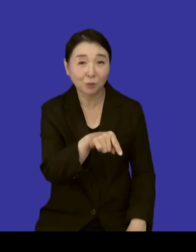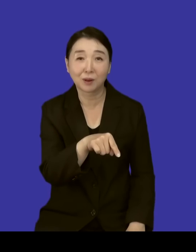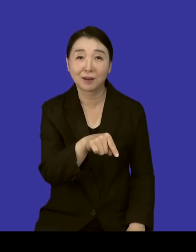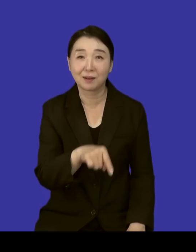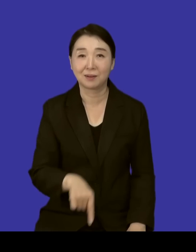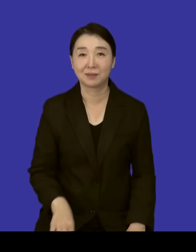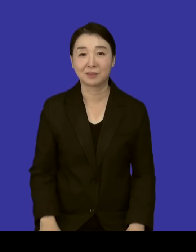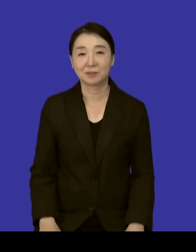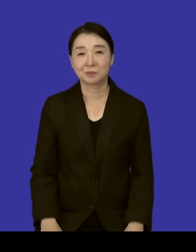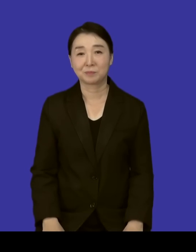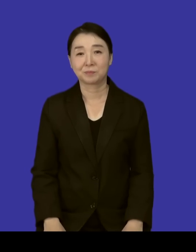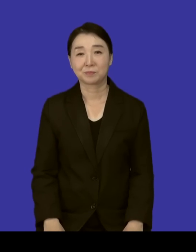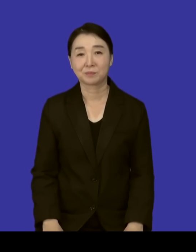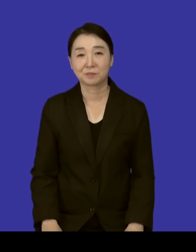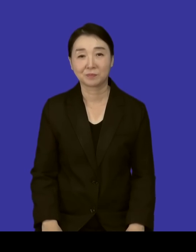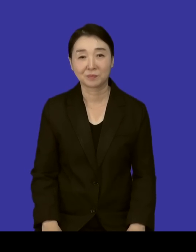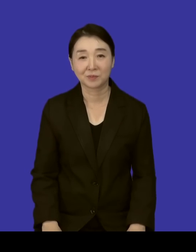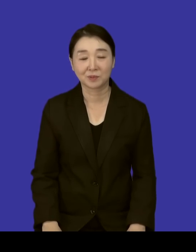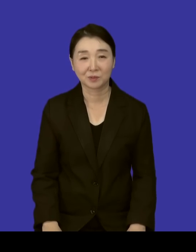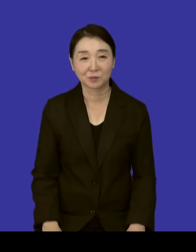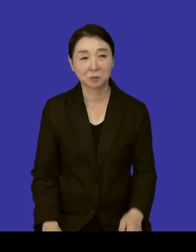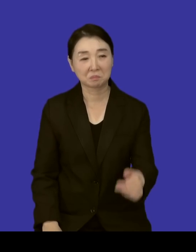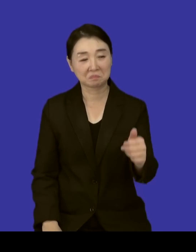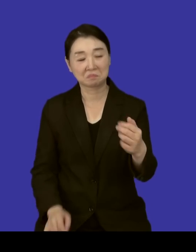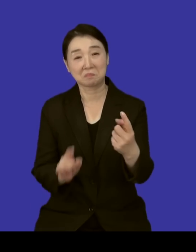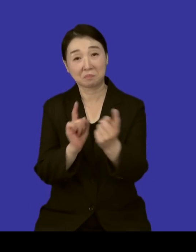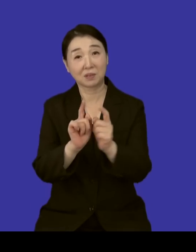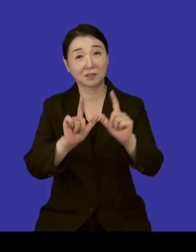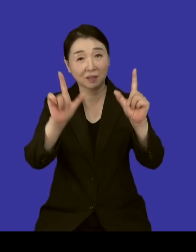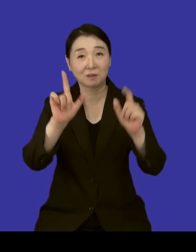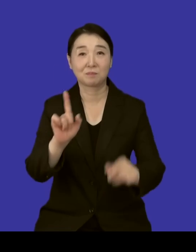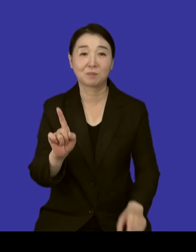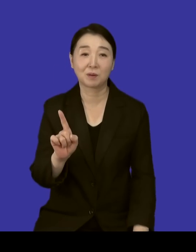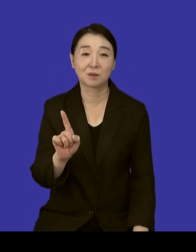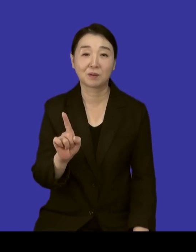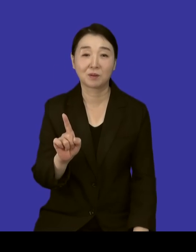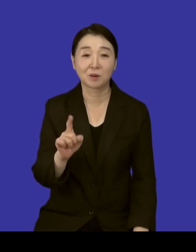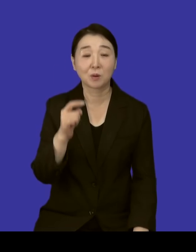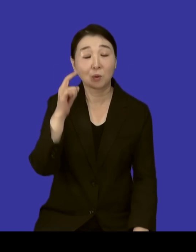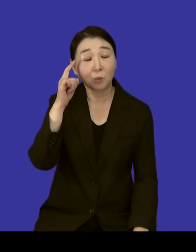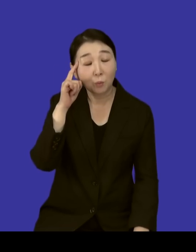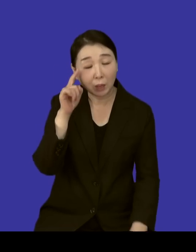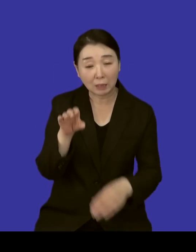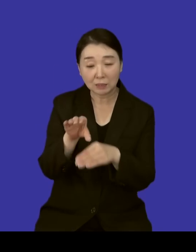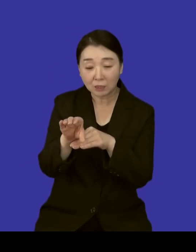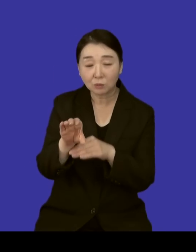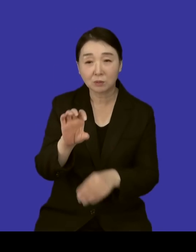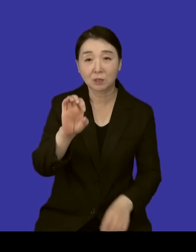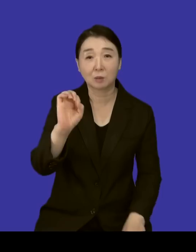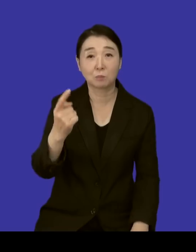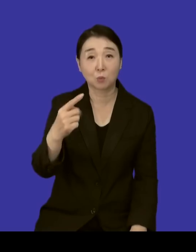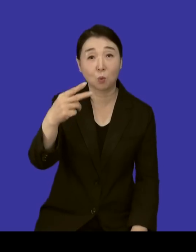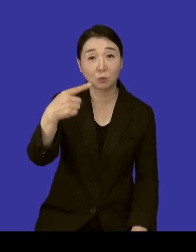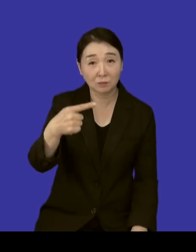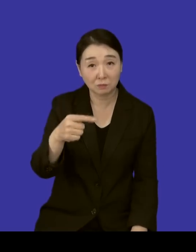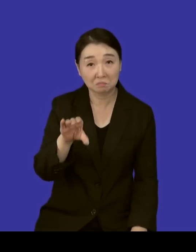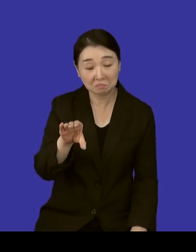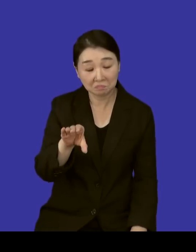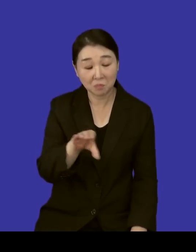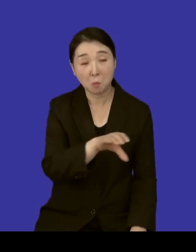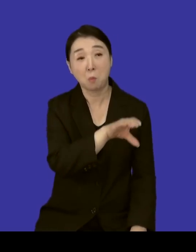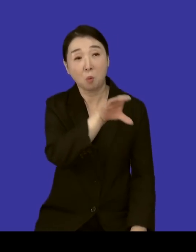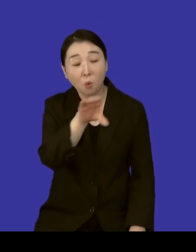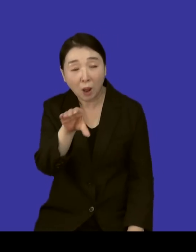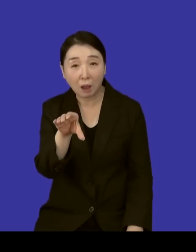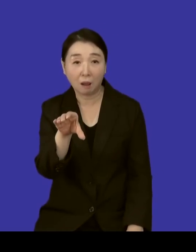또 딱 선 보는 날 있잖아요. 네. 그야말로 포드 자동차를 기사를 대동하고 나왔더라고요. 끝났지